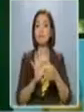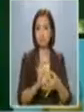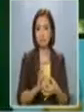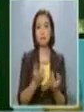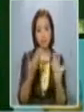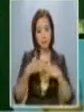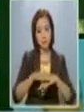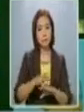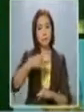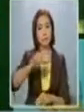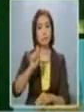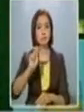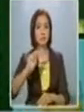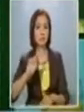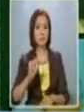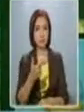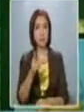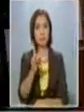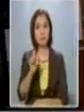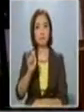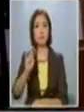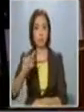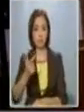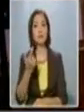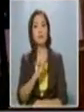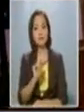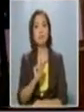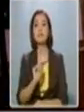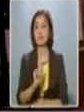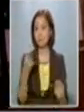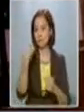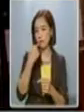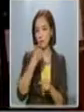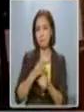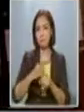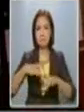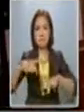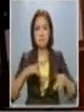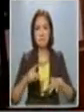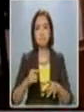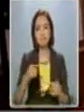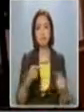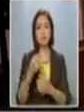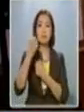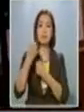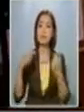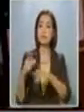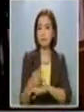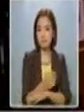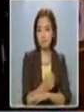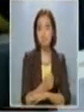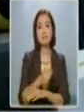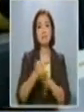ที่มีนายอเนกเหล่าธรรมทัศน์เป็นประธานซึ่งได้เสนอให้นิรโทษกรรมกับคู่ขัดแย้งทุกฝ่ายที่เกี่ยวข้องกับการชุมนุมทางการเมือง